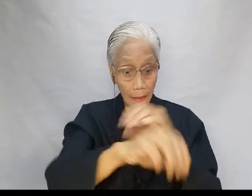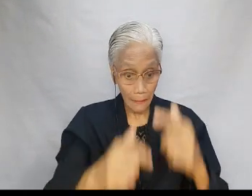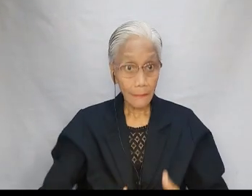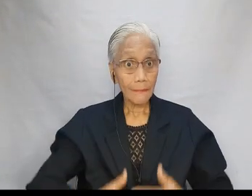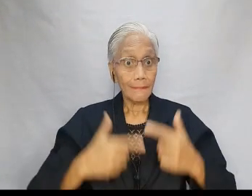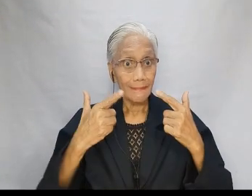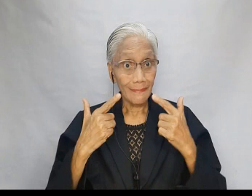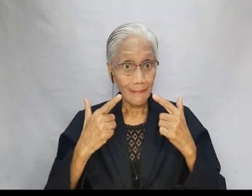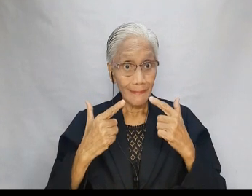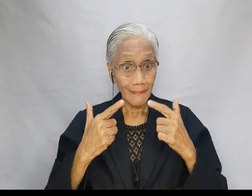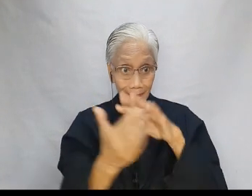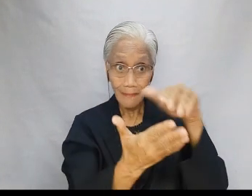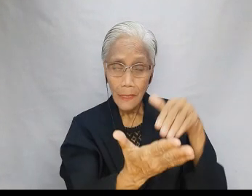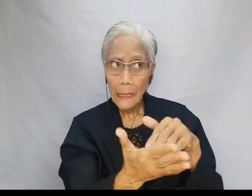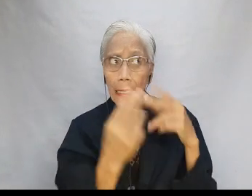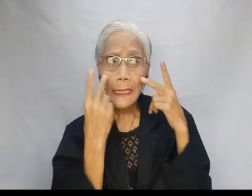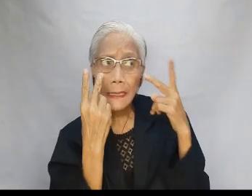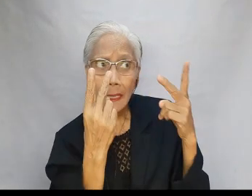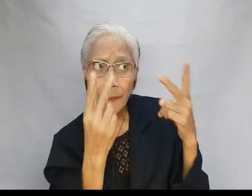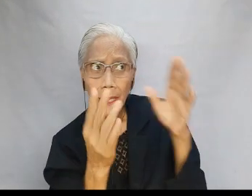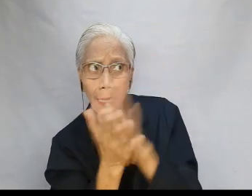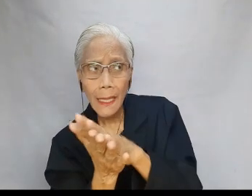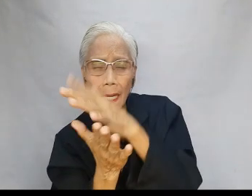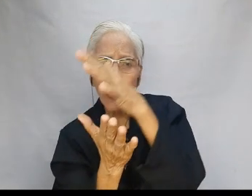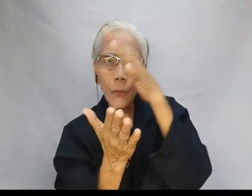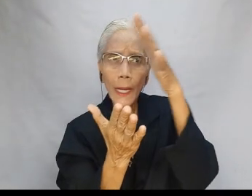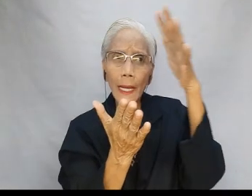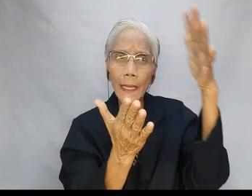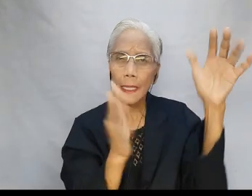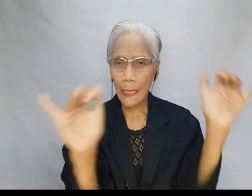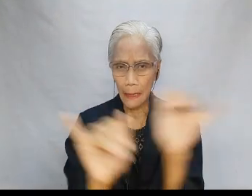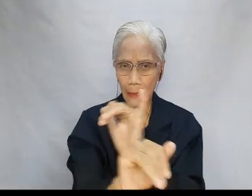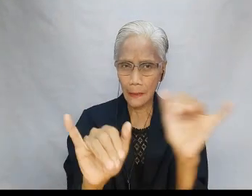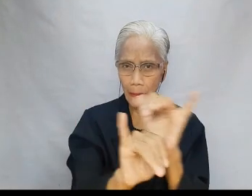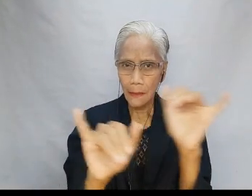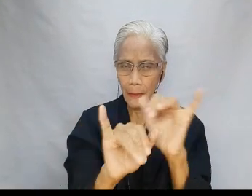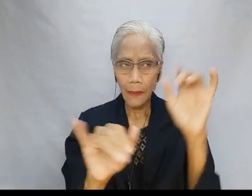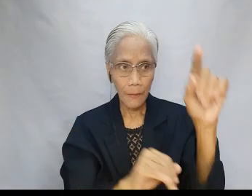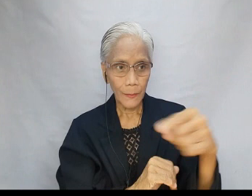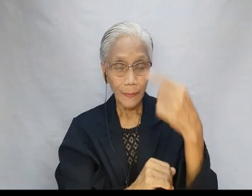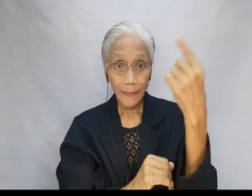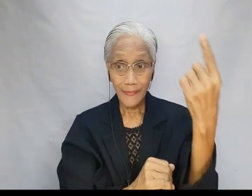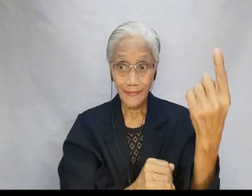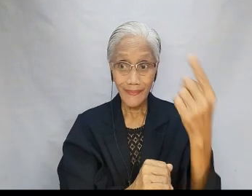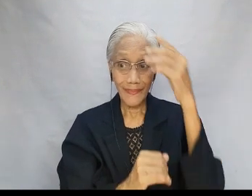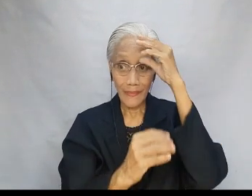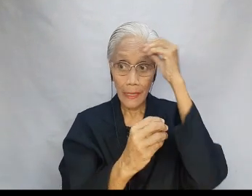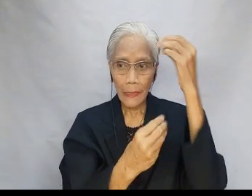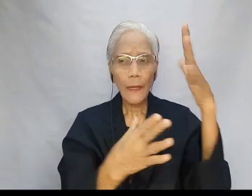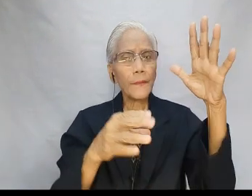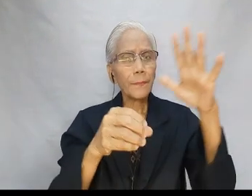sa gitna natin. At nakita namin ang kanyang kaluwalhatian gaya ng sa bugtong ng